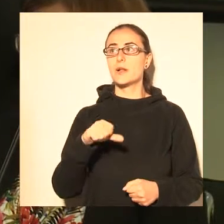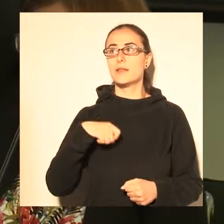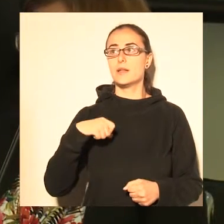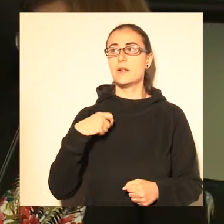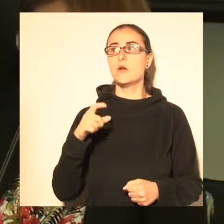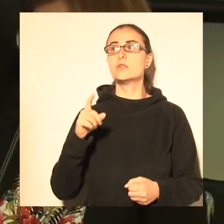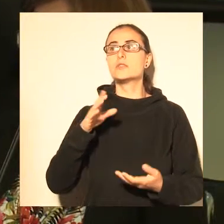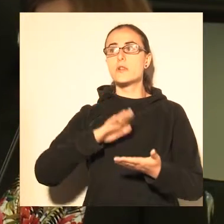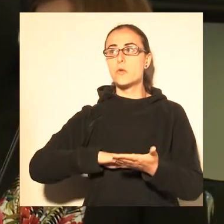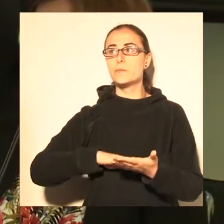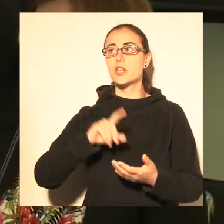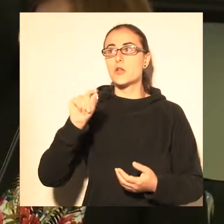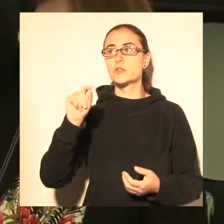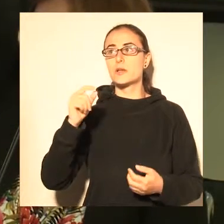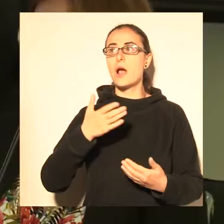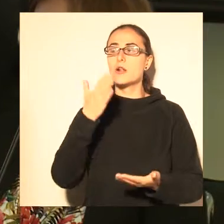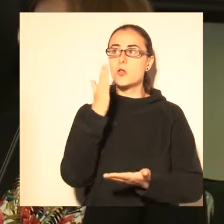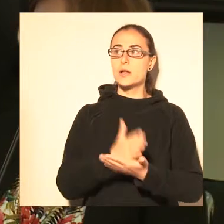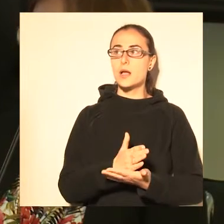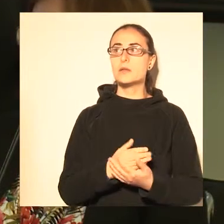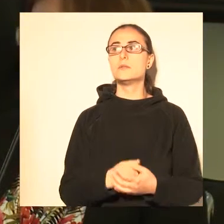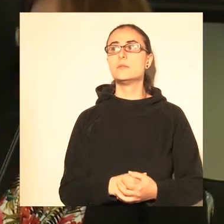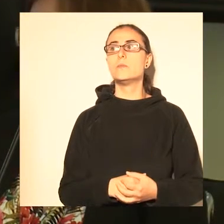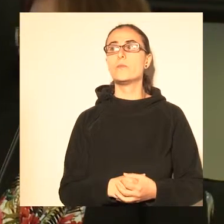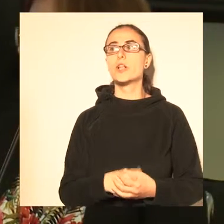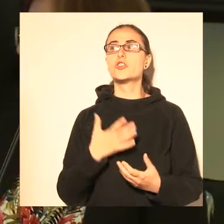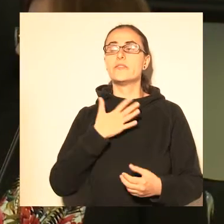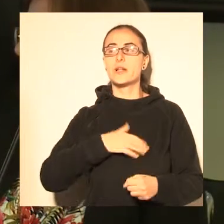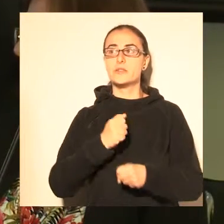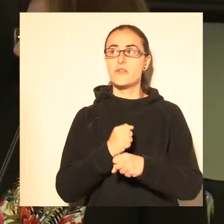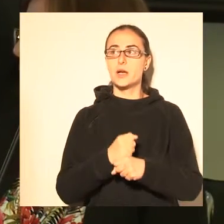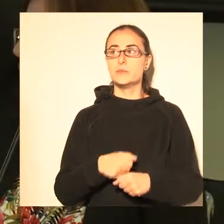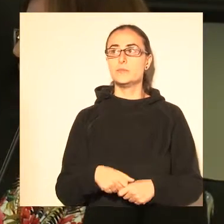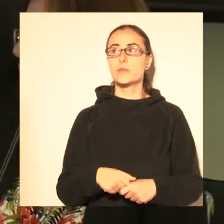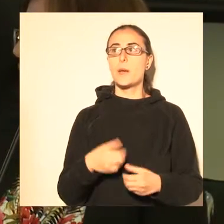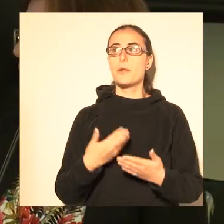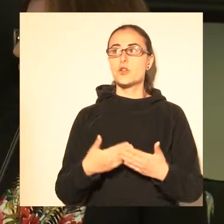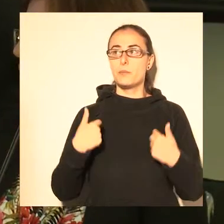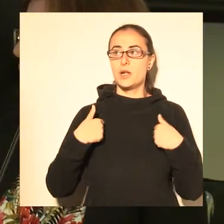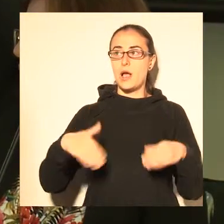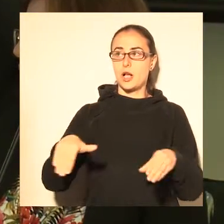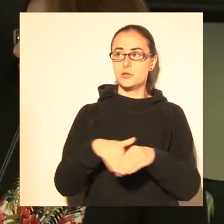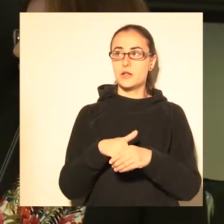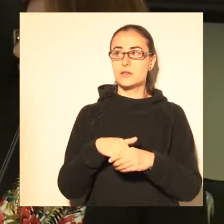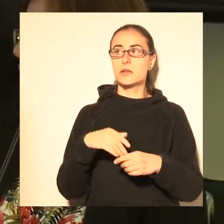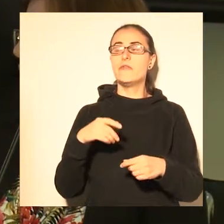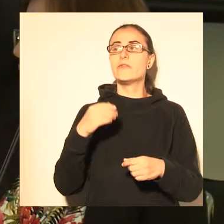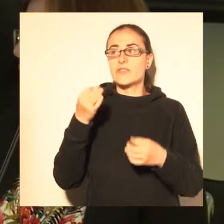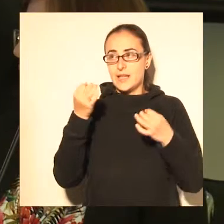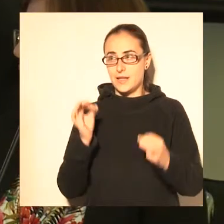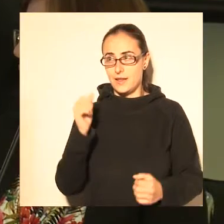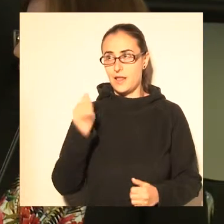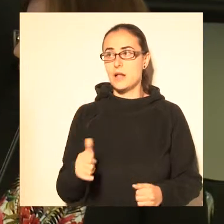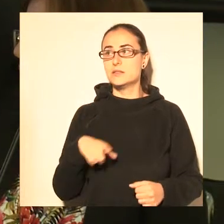personalul tiner trebuie lăsat vreo 10 ani să se hotărască ce vrea să facă pentru mine angajatul